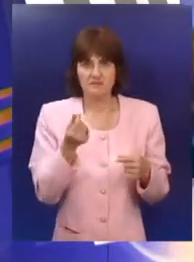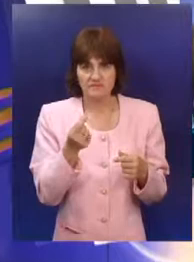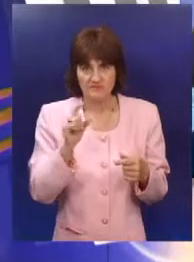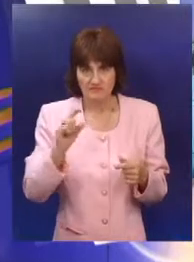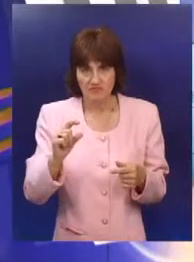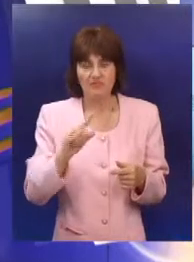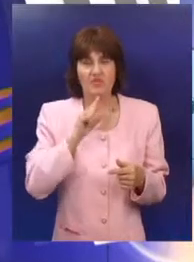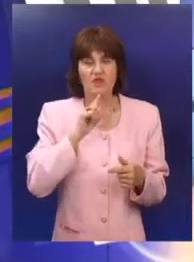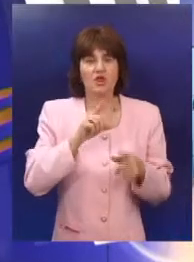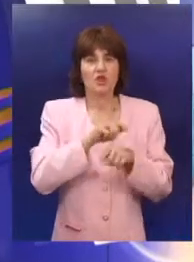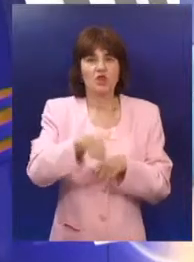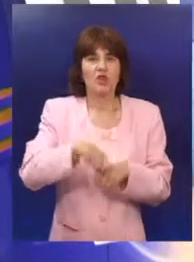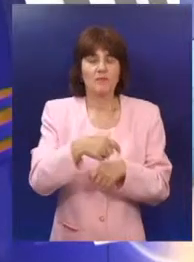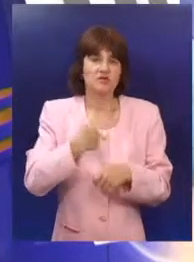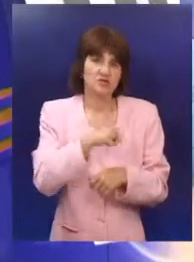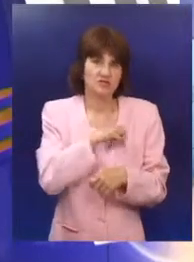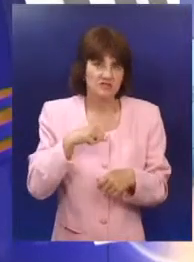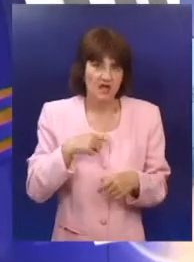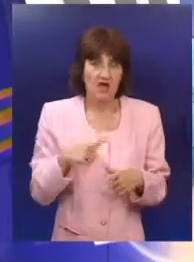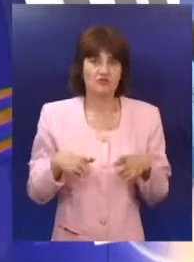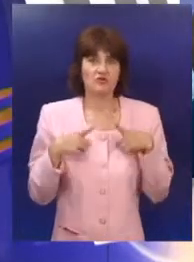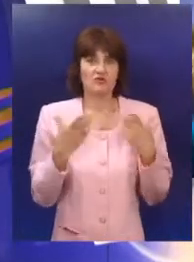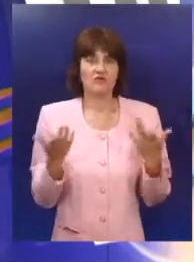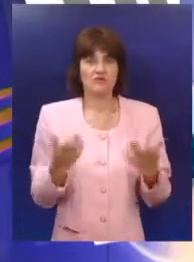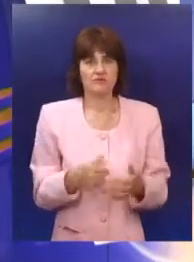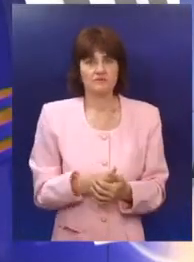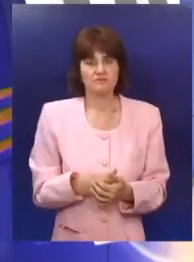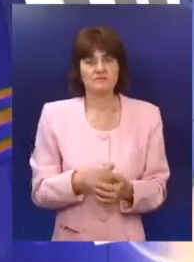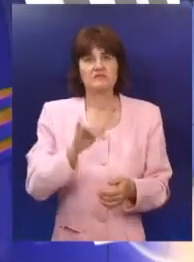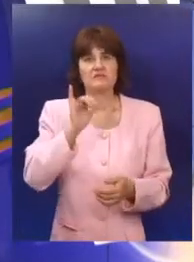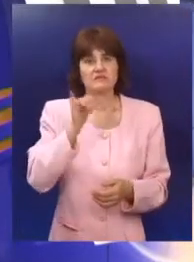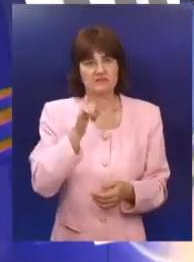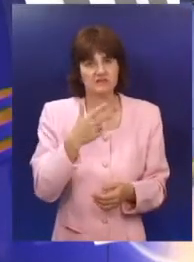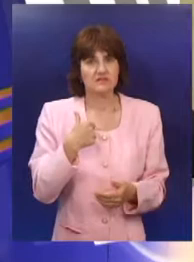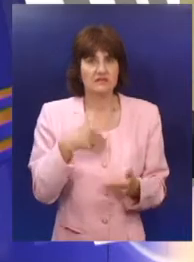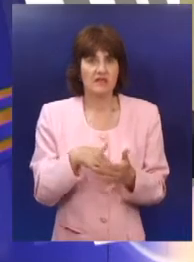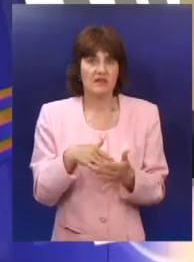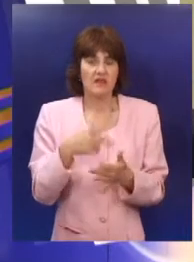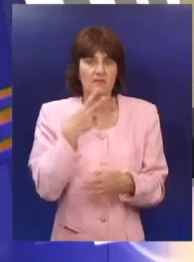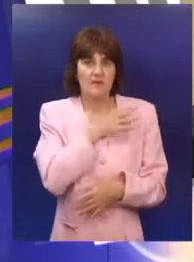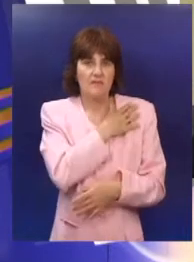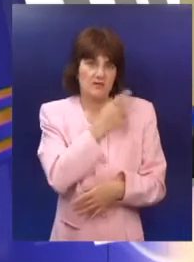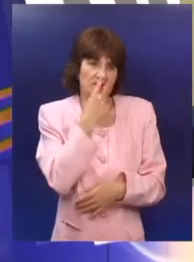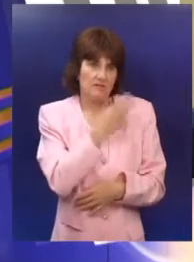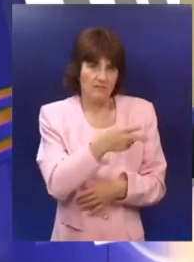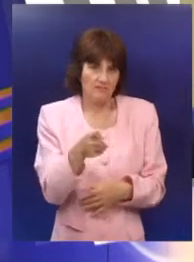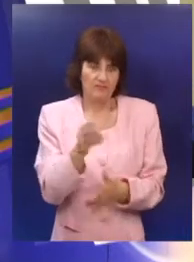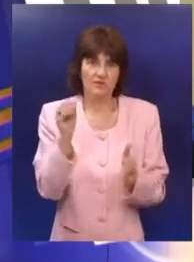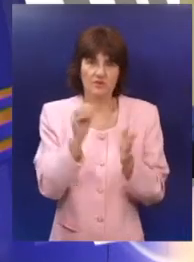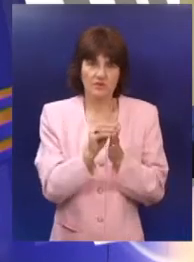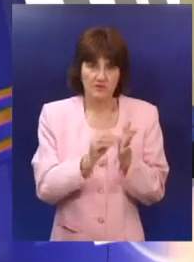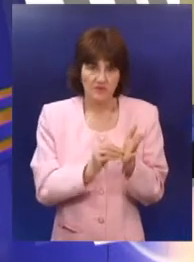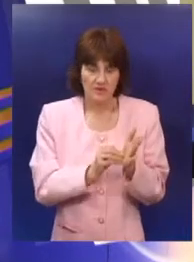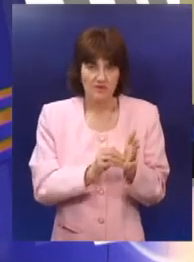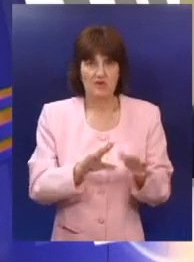lica i lica koja u domaćinstvu žive sama. Ideja projekta jeste, dakle, da se sagrada stanje i da se onda po isteku